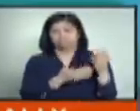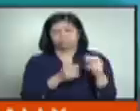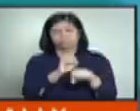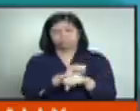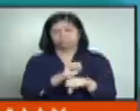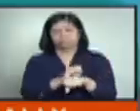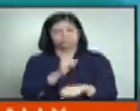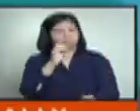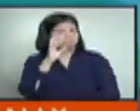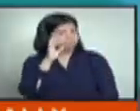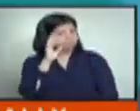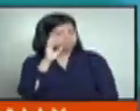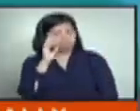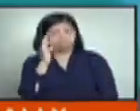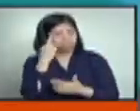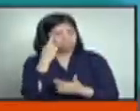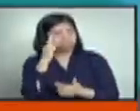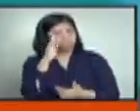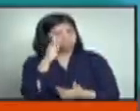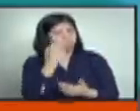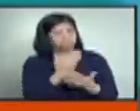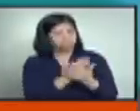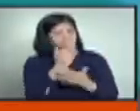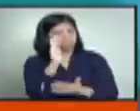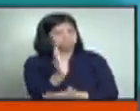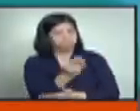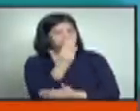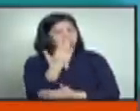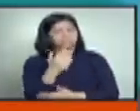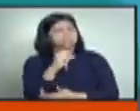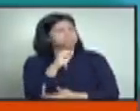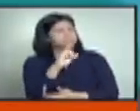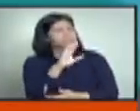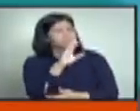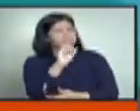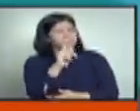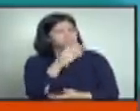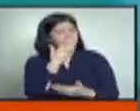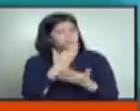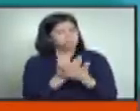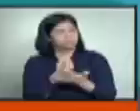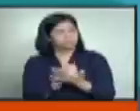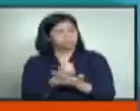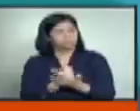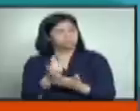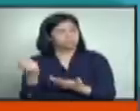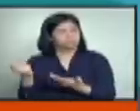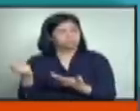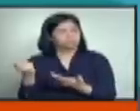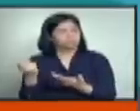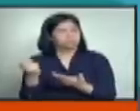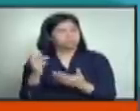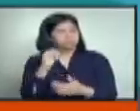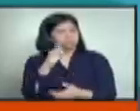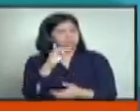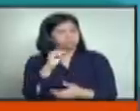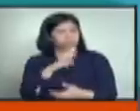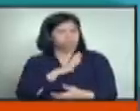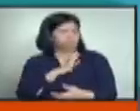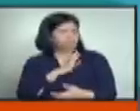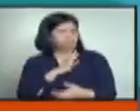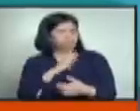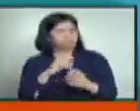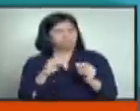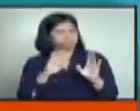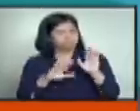pinagtatrabahuan. Sir Rolando, magandang tanghali. Magandang umaga po. Opo. Sir, okay naman pala kayo magpasahod as far as minimum wage is